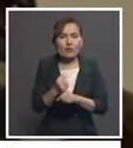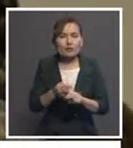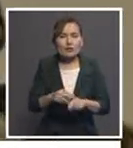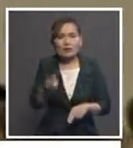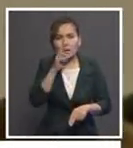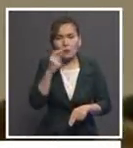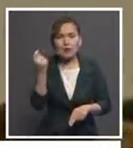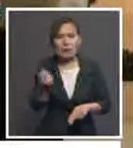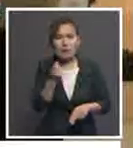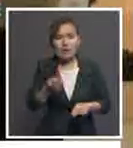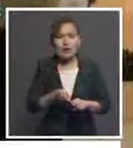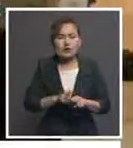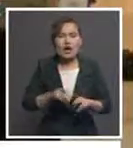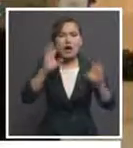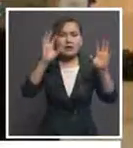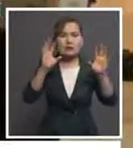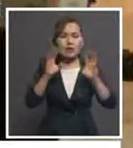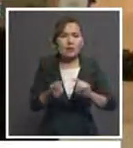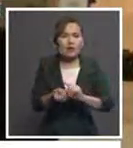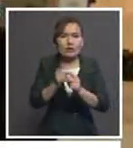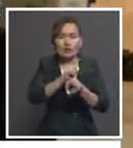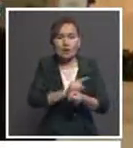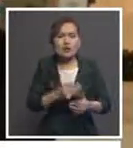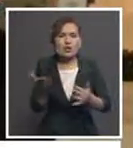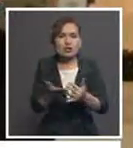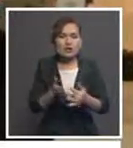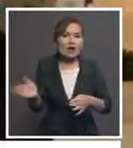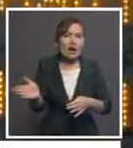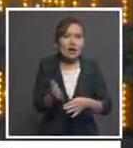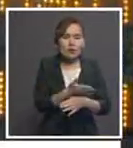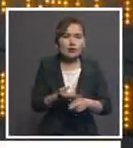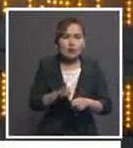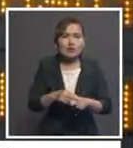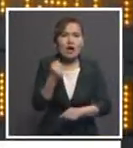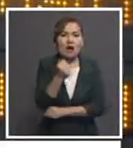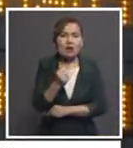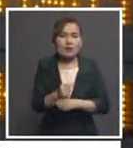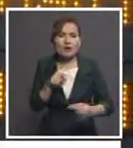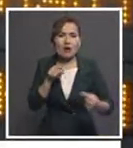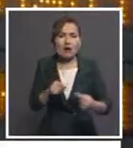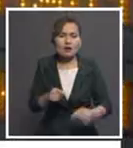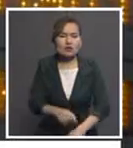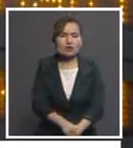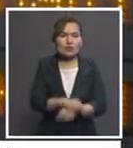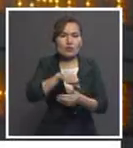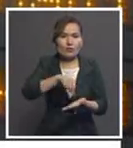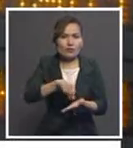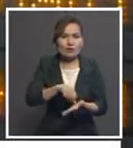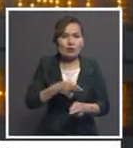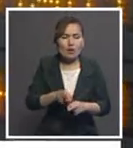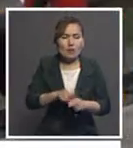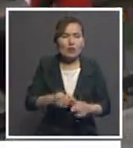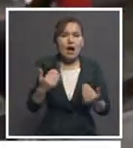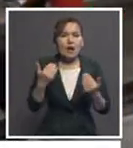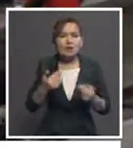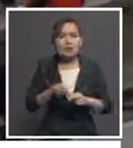реформа аясында теміржолшыларға арналған жеңілдіктерді алып тастау және олардың мәртебесін жалдамалы жұмысшылар деп өзгерту өзделген.